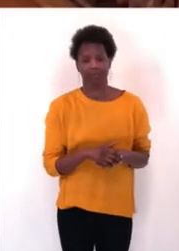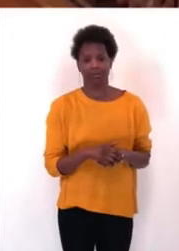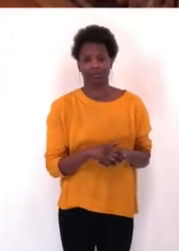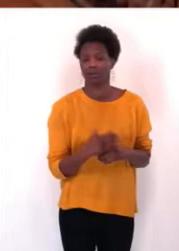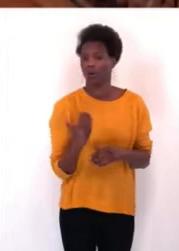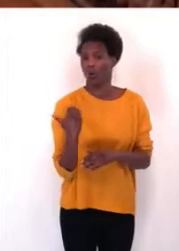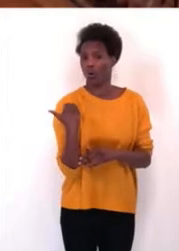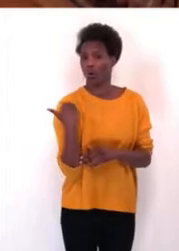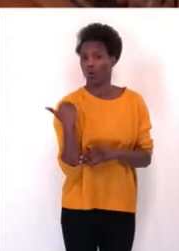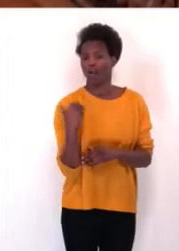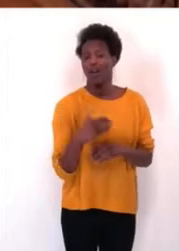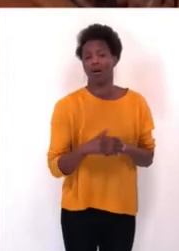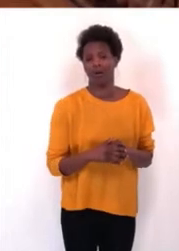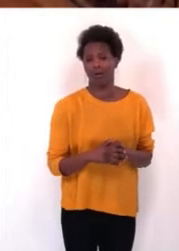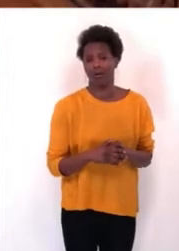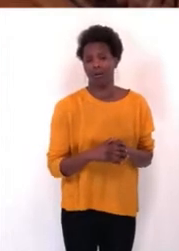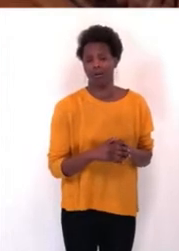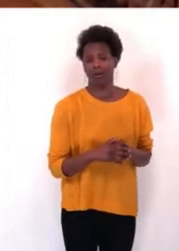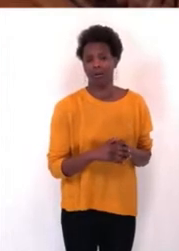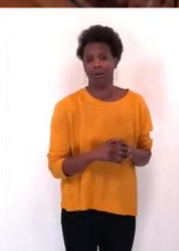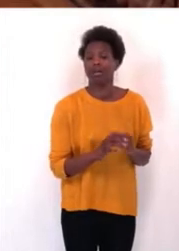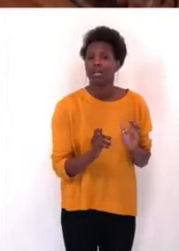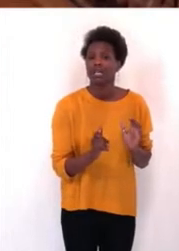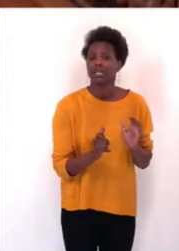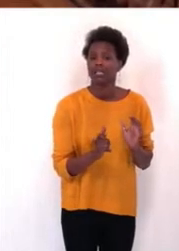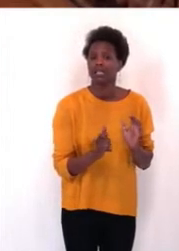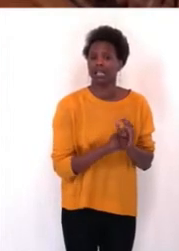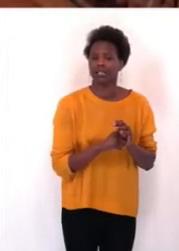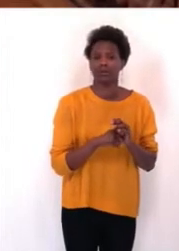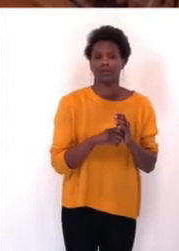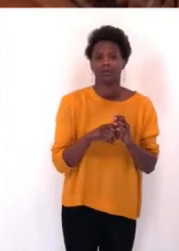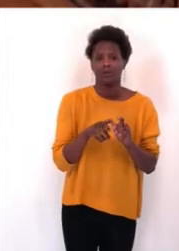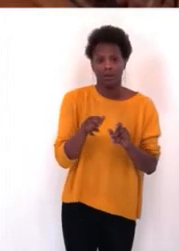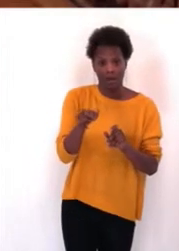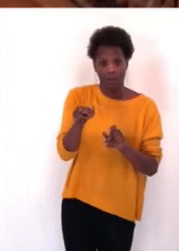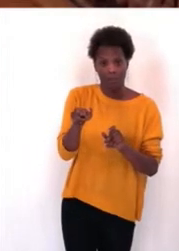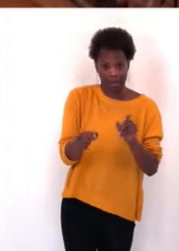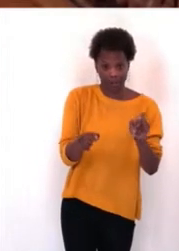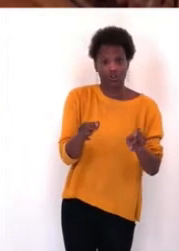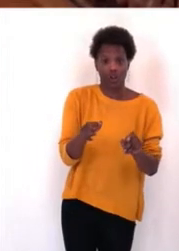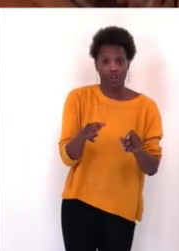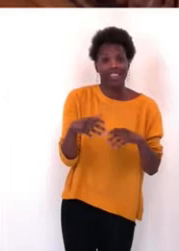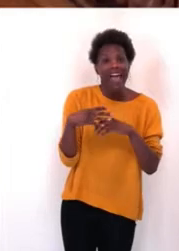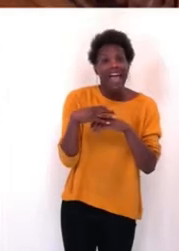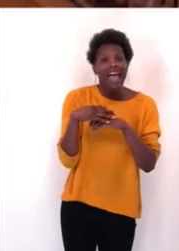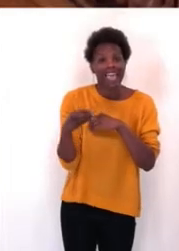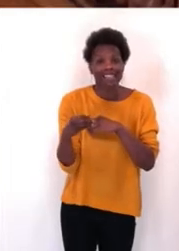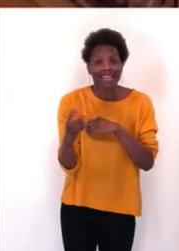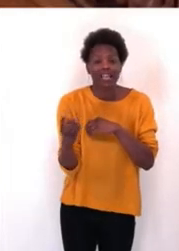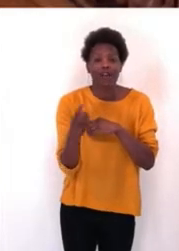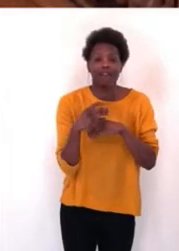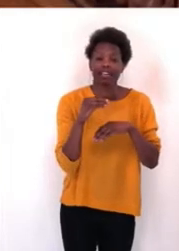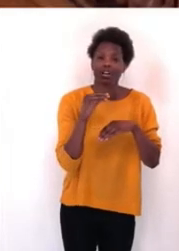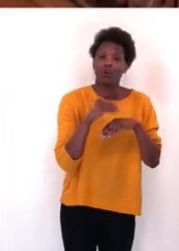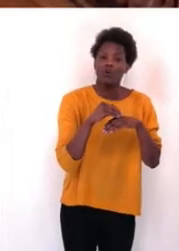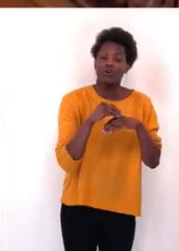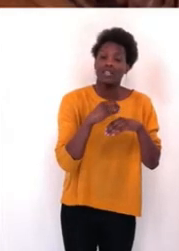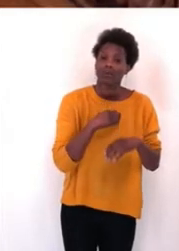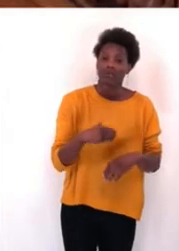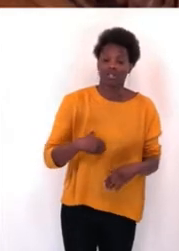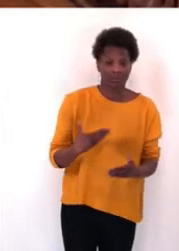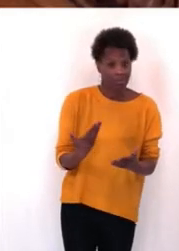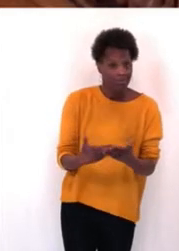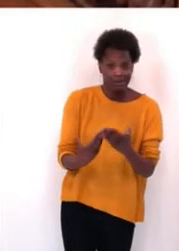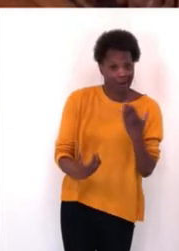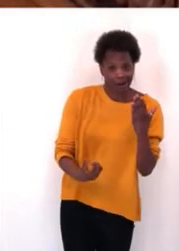c'est-à-dire une séance en conseil municipal avec des personnes extérieures, n'est pas une nouveauté, puisqu'il existait ce